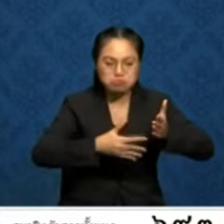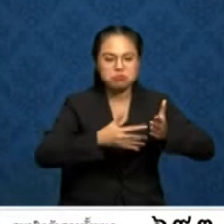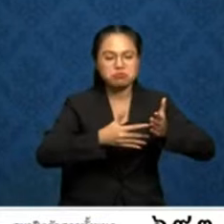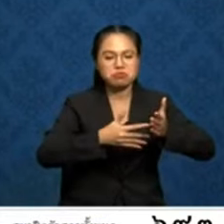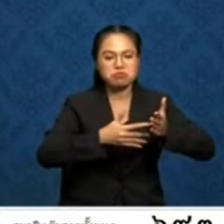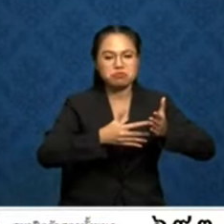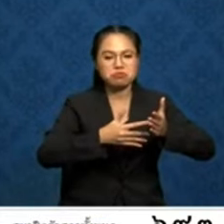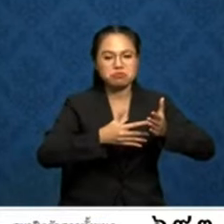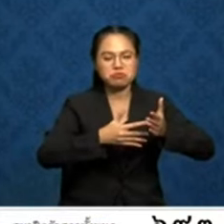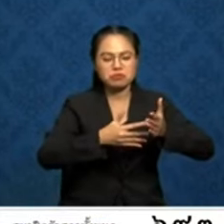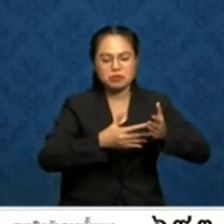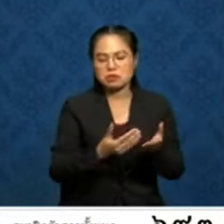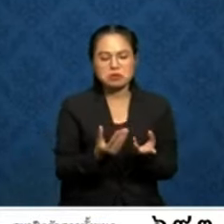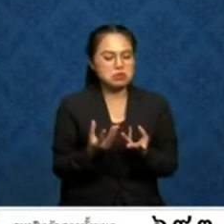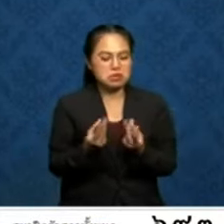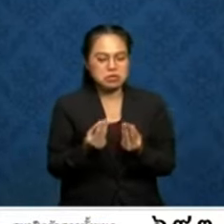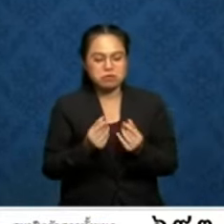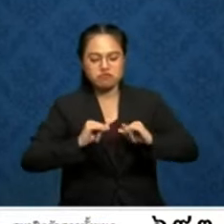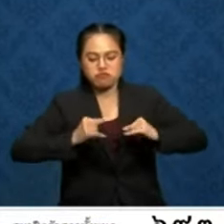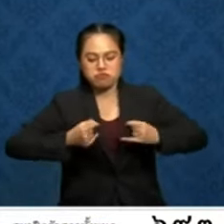ทธิ์ในที่ดินทำกิน